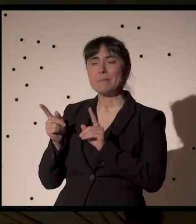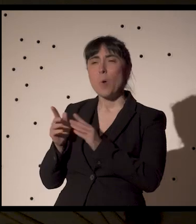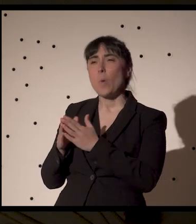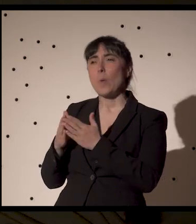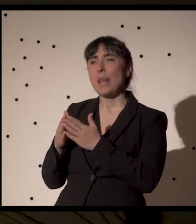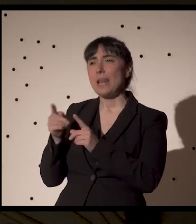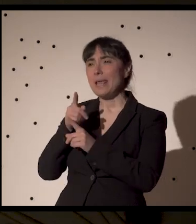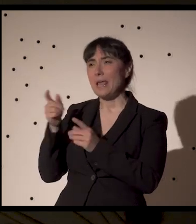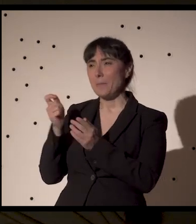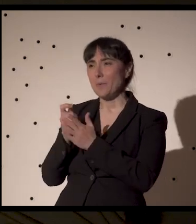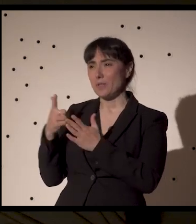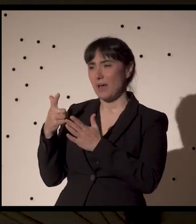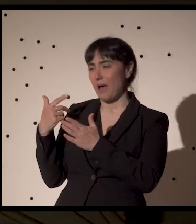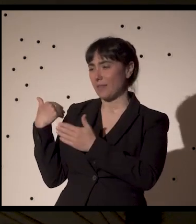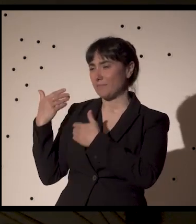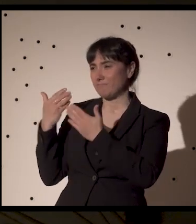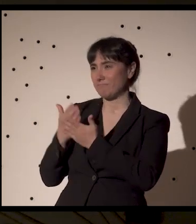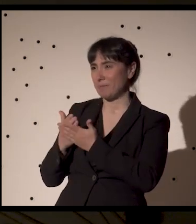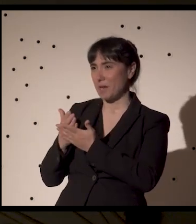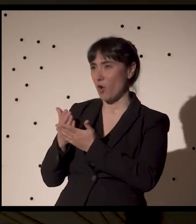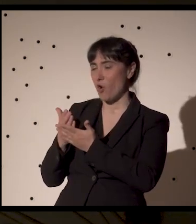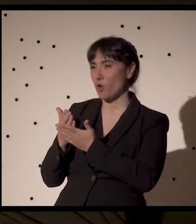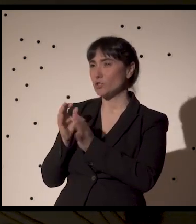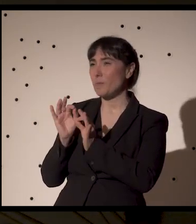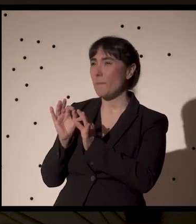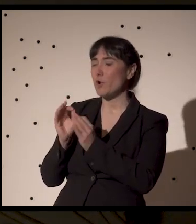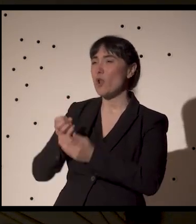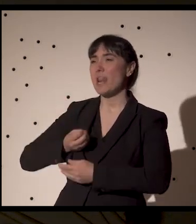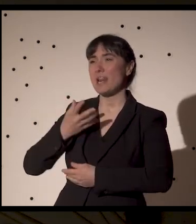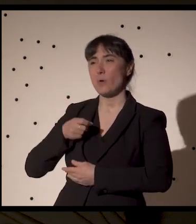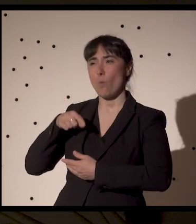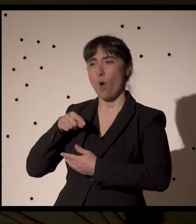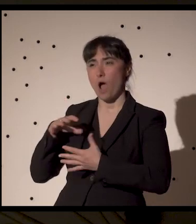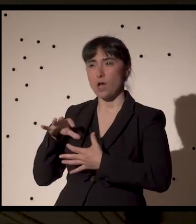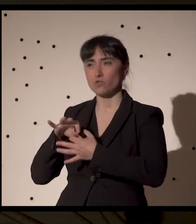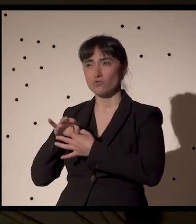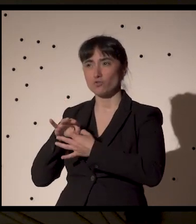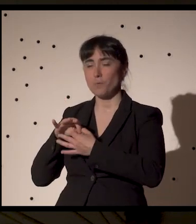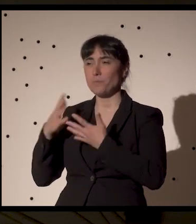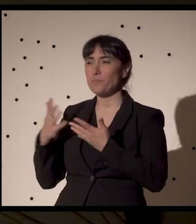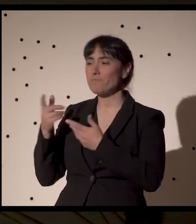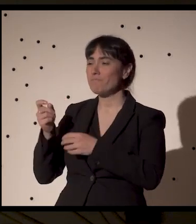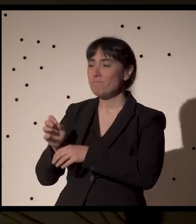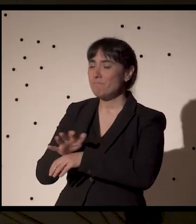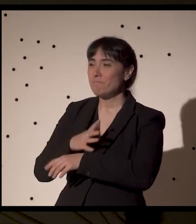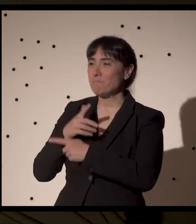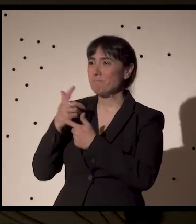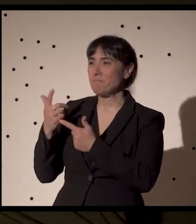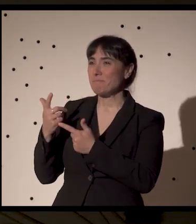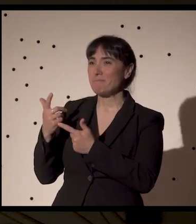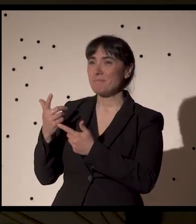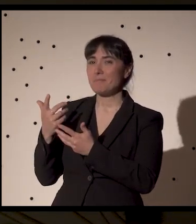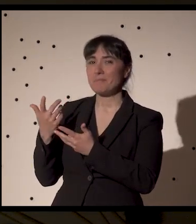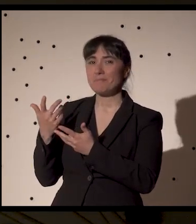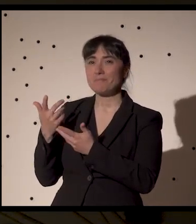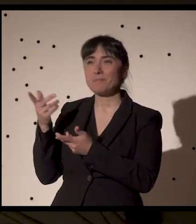nel loro percorso soprattutto sul piano del linguaggio un libro che li abbia toccati abbia in qualche modo cambiato